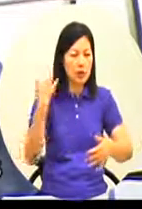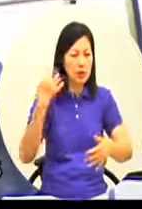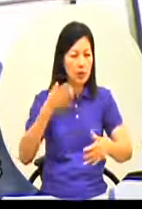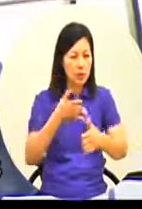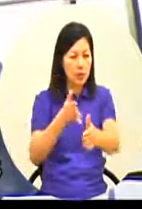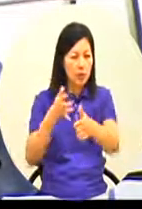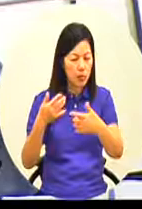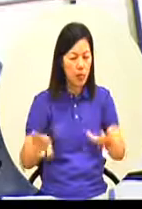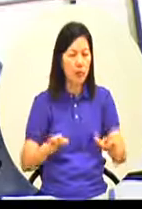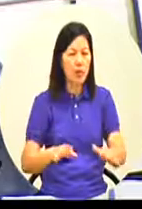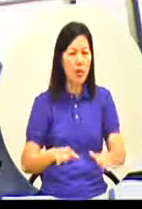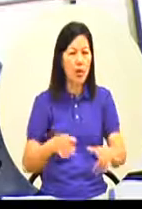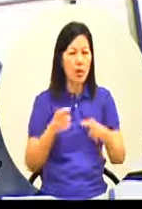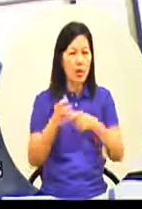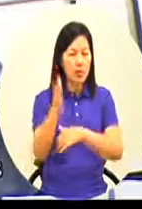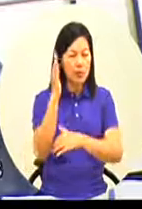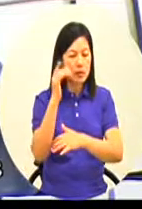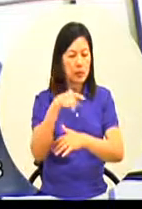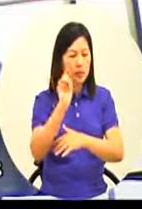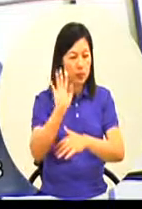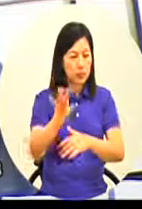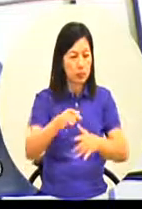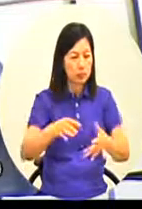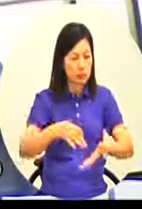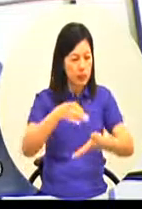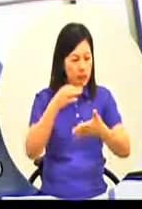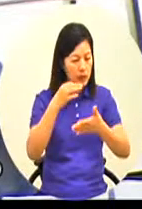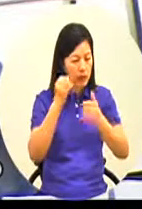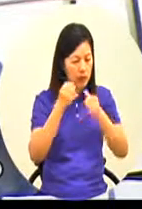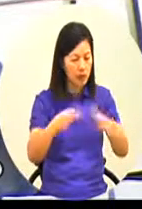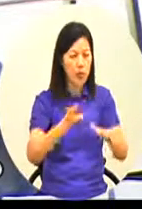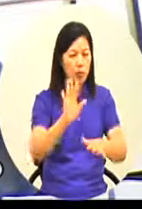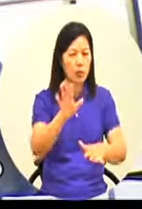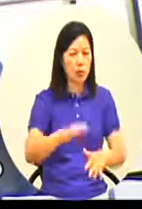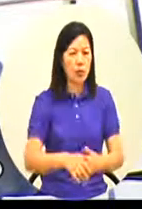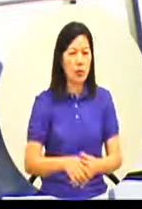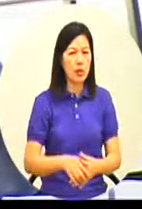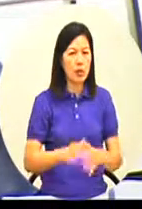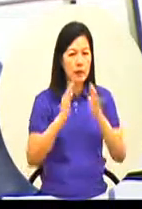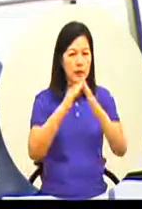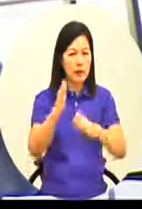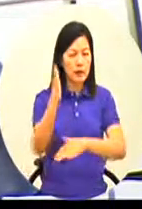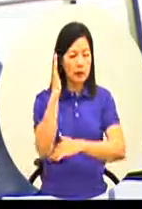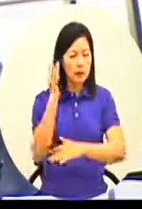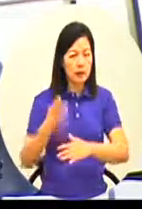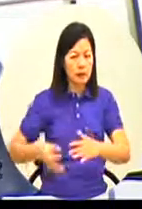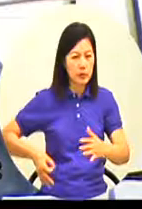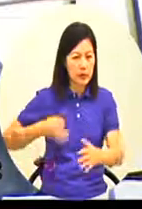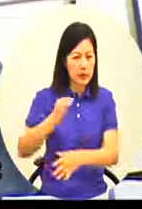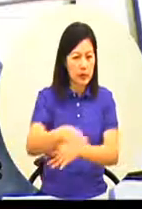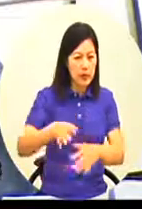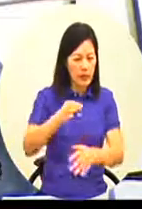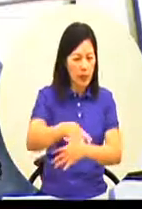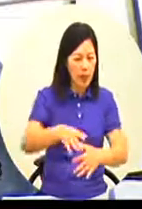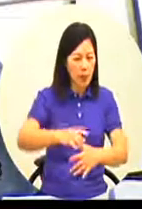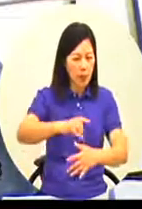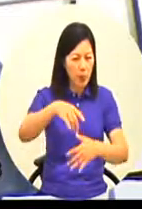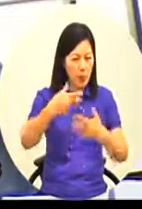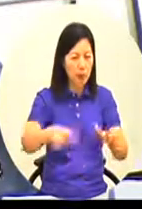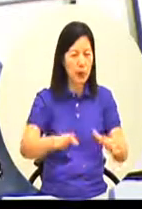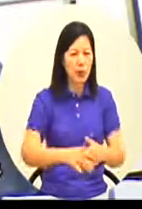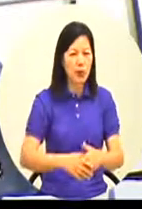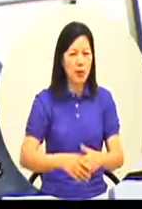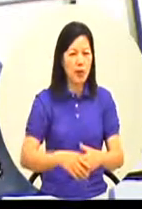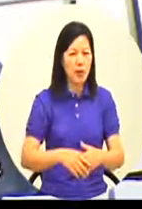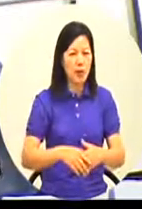部门质询也好，一直在提起，我们的市府团队花了那么多的经费来造这个海洋湿地